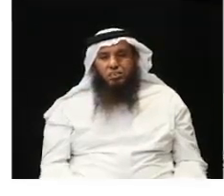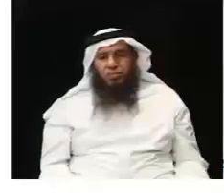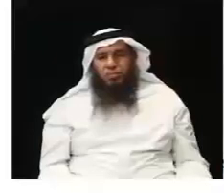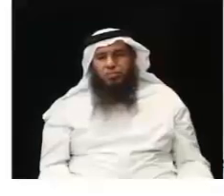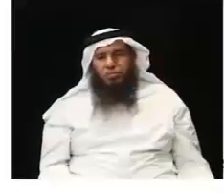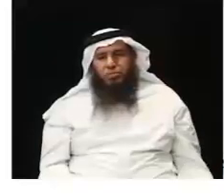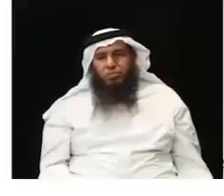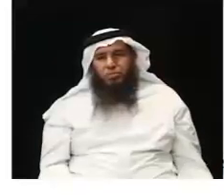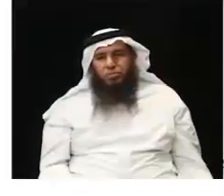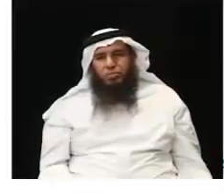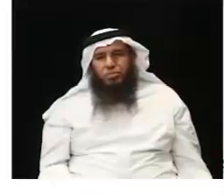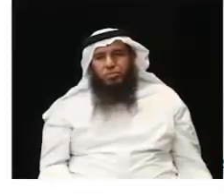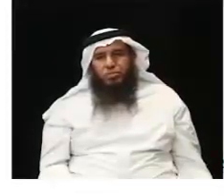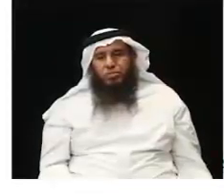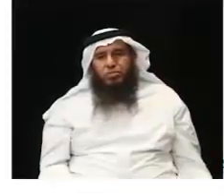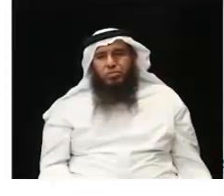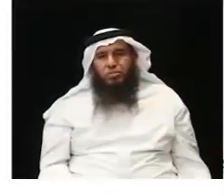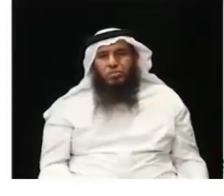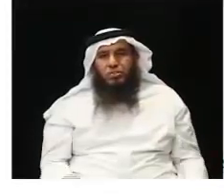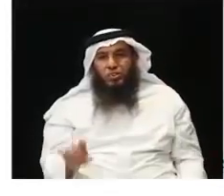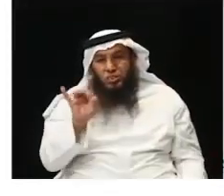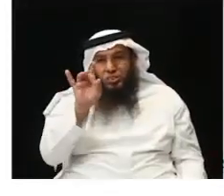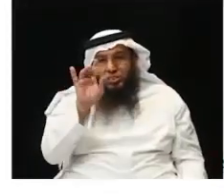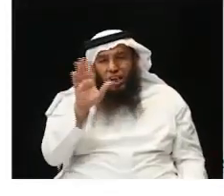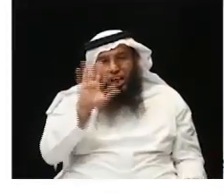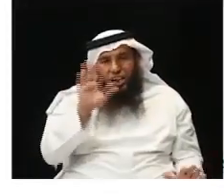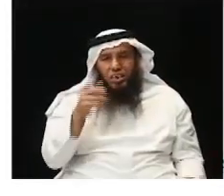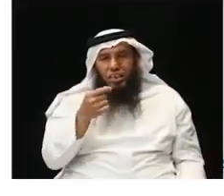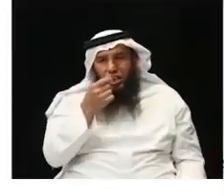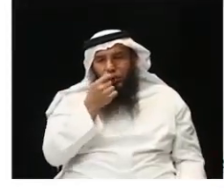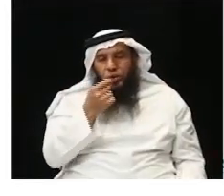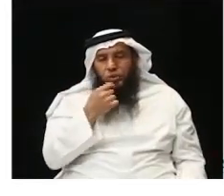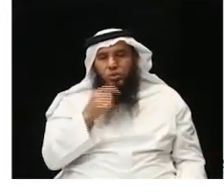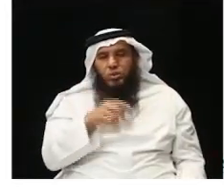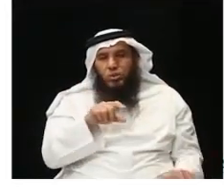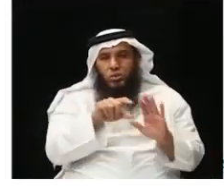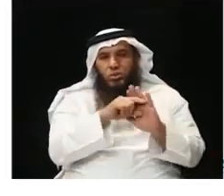العنكبوت، وإن شاء الله في الدرس القادم سنأخذ سورة الروم.